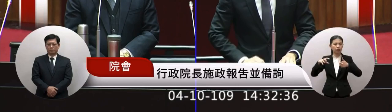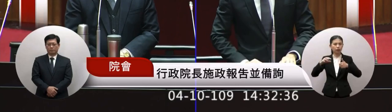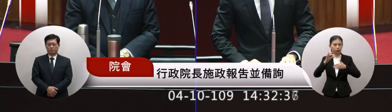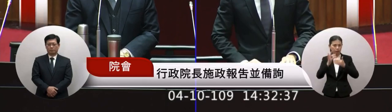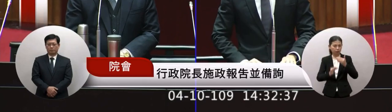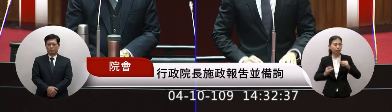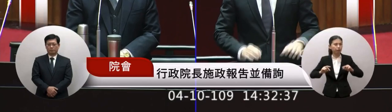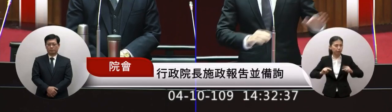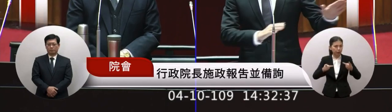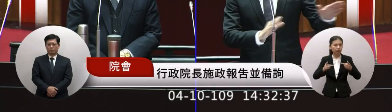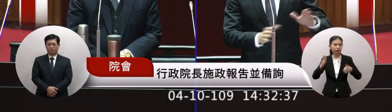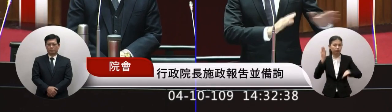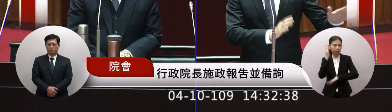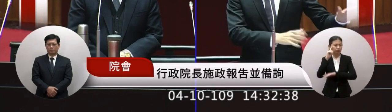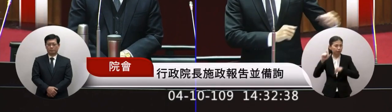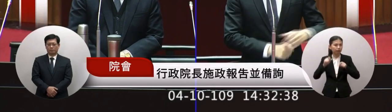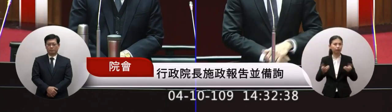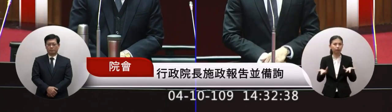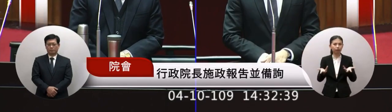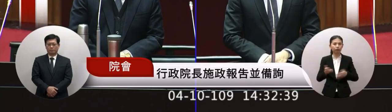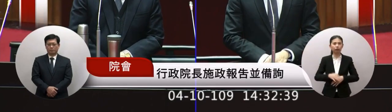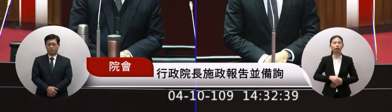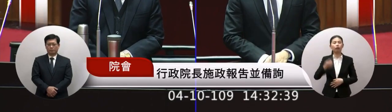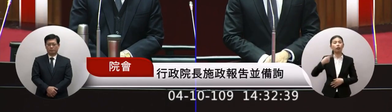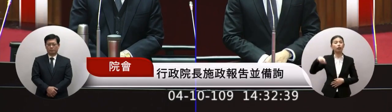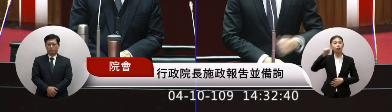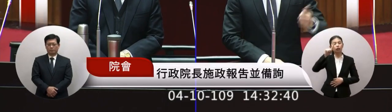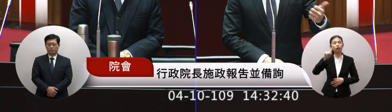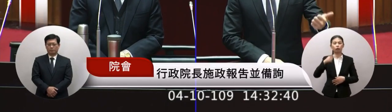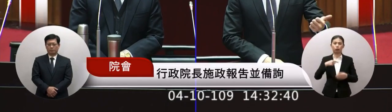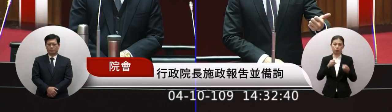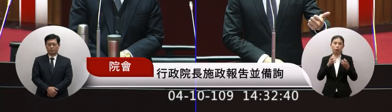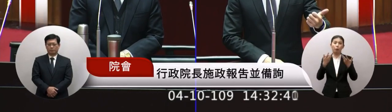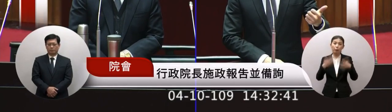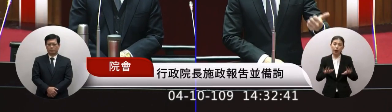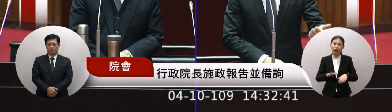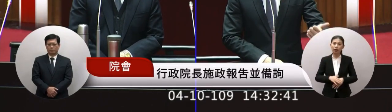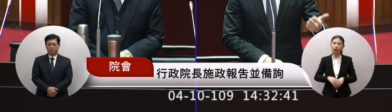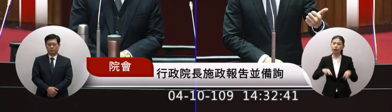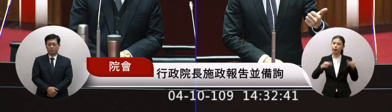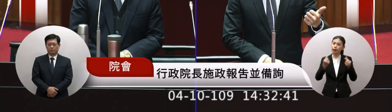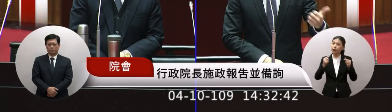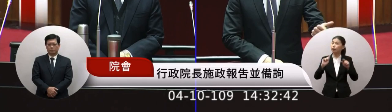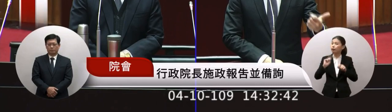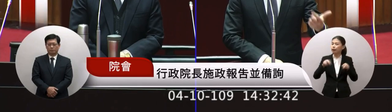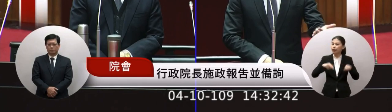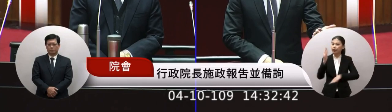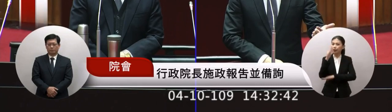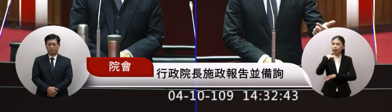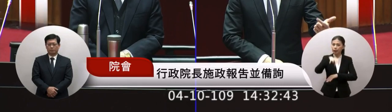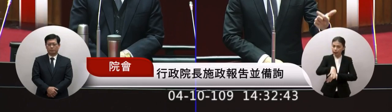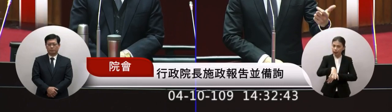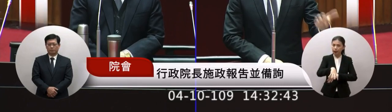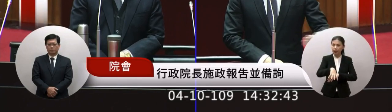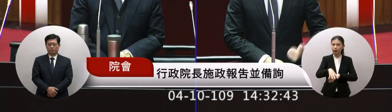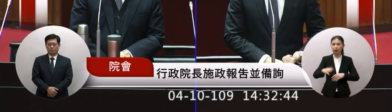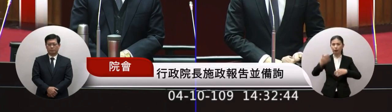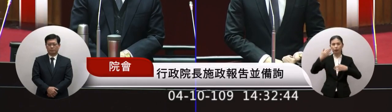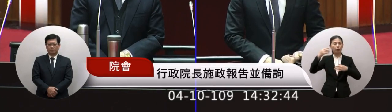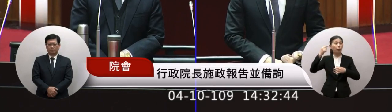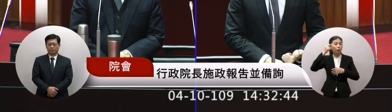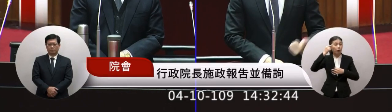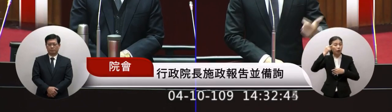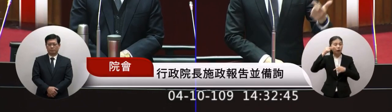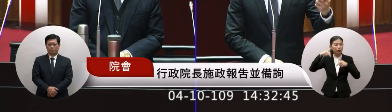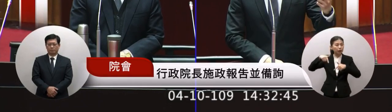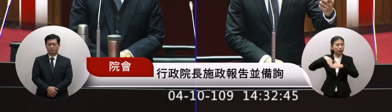政策的代志啦吼。咱讲起来顶一届其实都完成一寡啦，包括讲这个行政院蒙古西藏委员会会读啊嘛